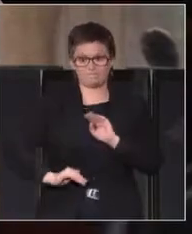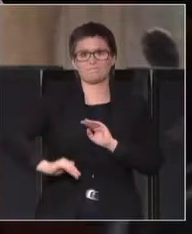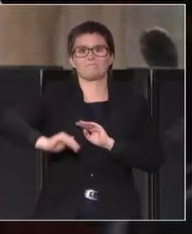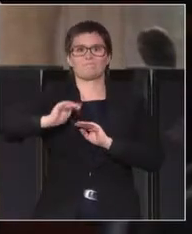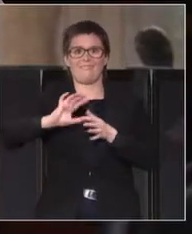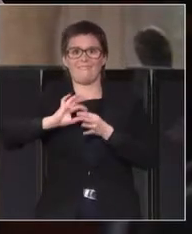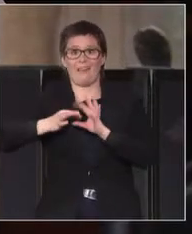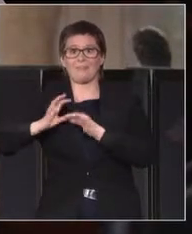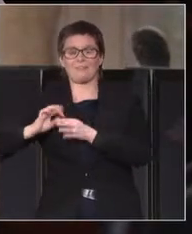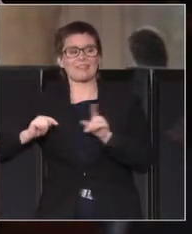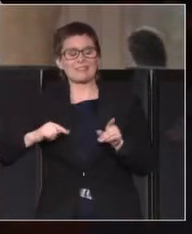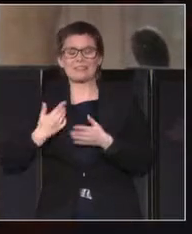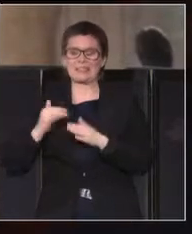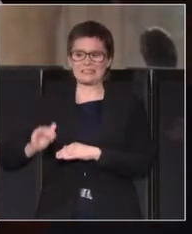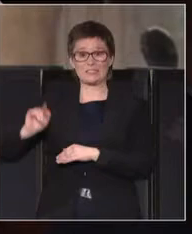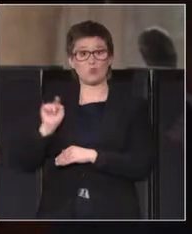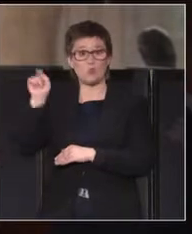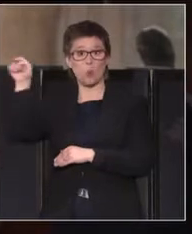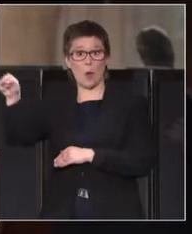als problematisch erachtet hatte.